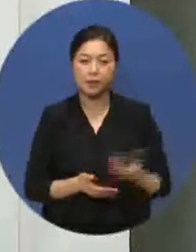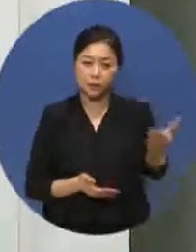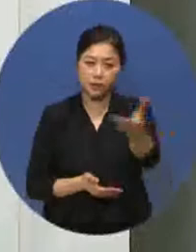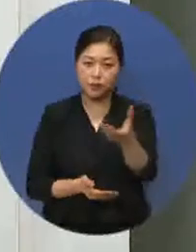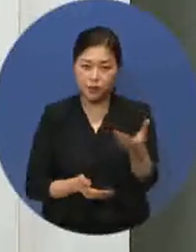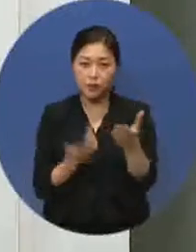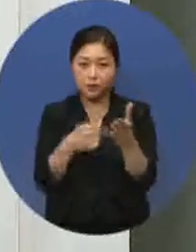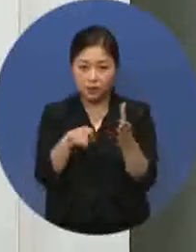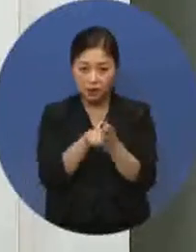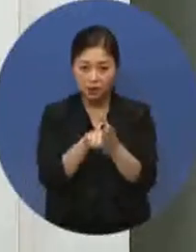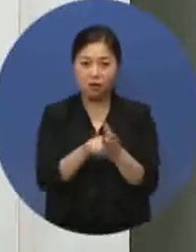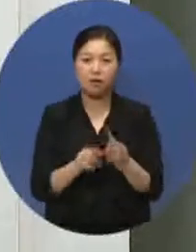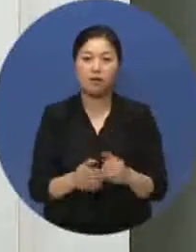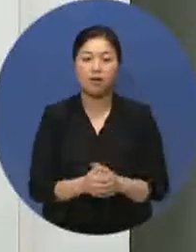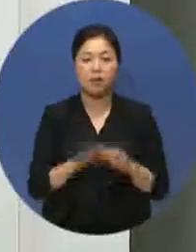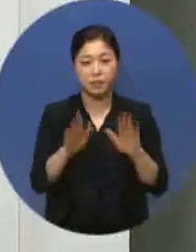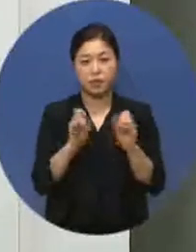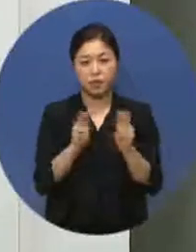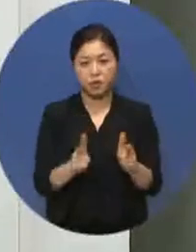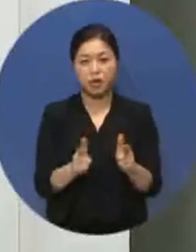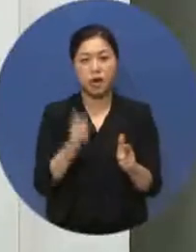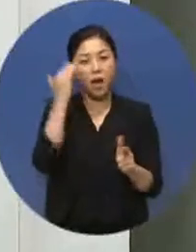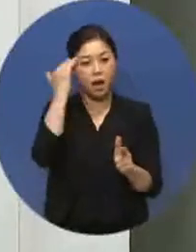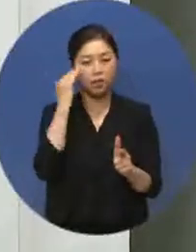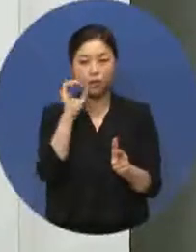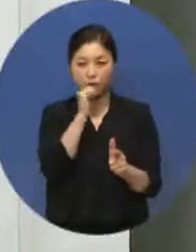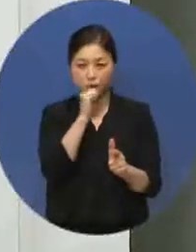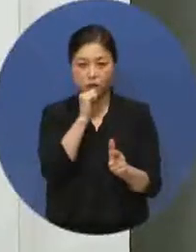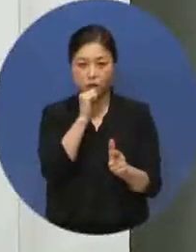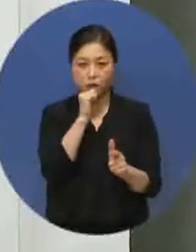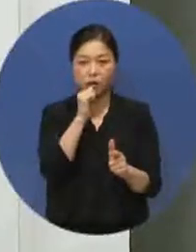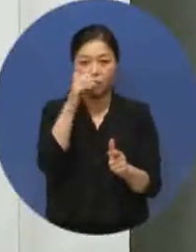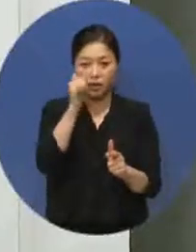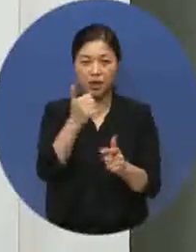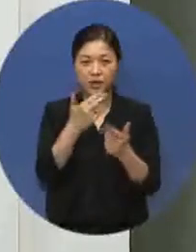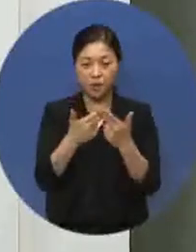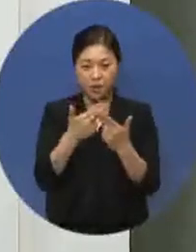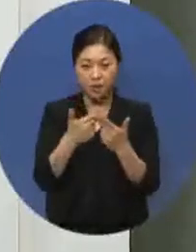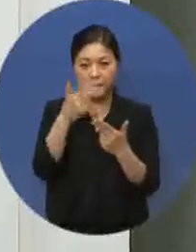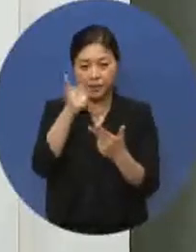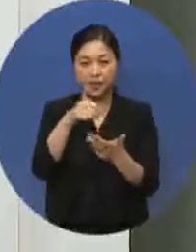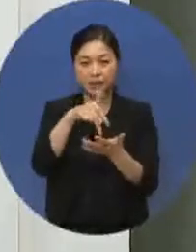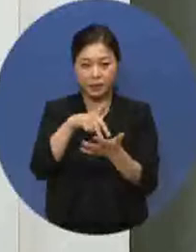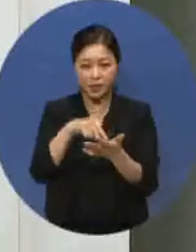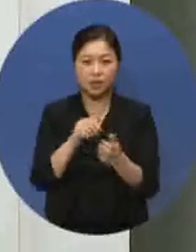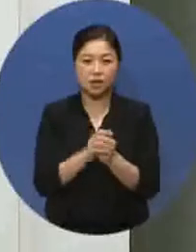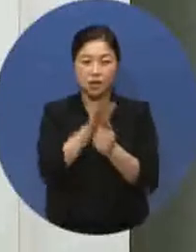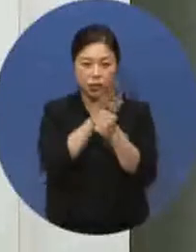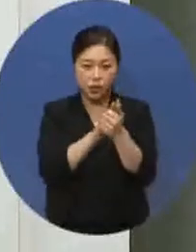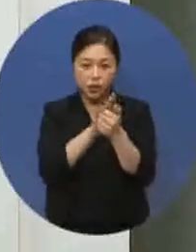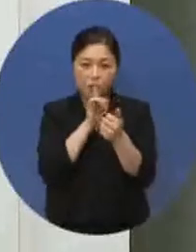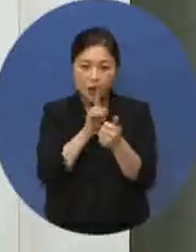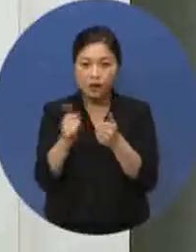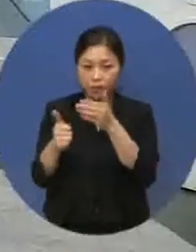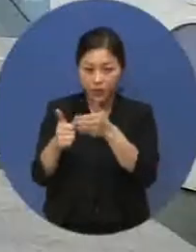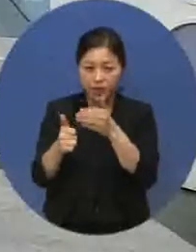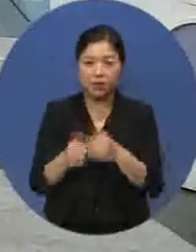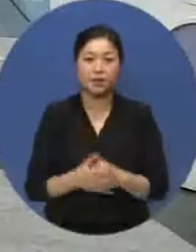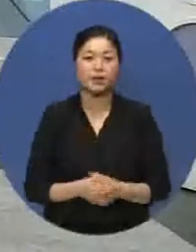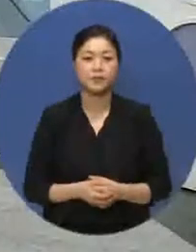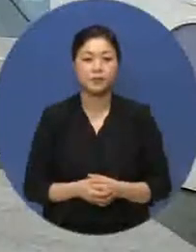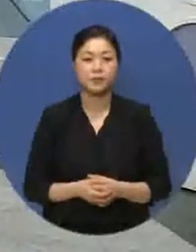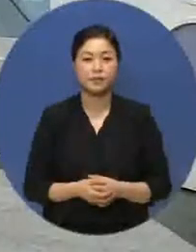이분들에게 이 기회에 변호사 협회장의 입장에서 위로와 격려의 한 말씀 주시죠. 네.